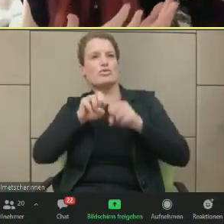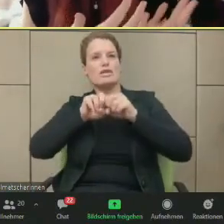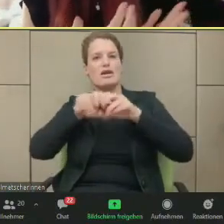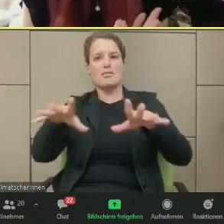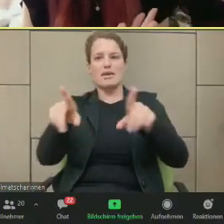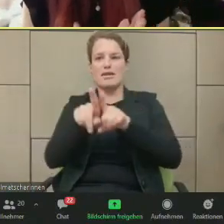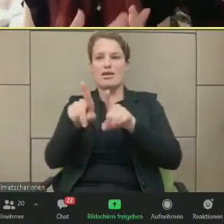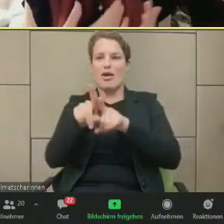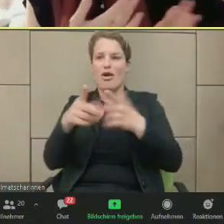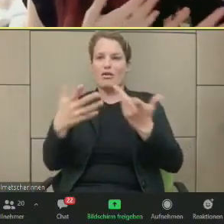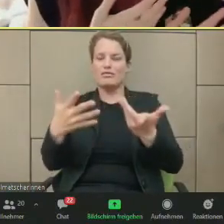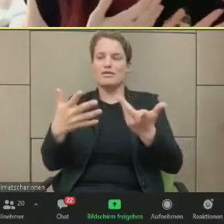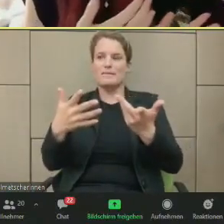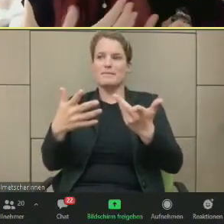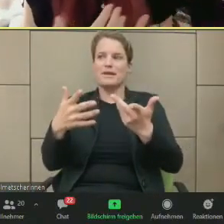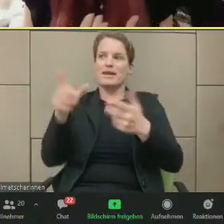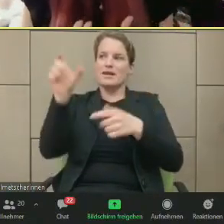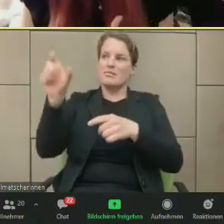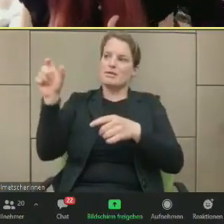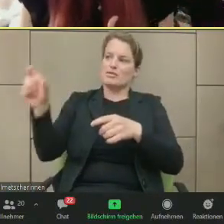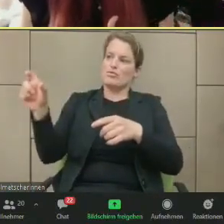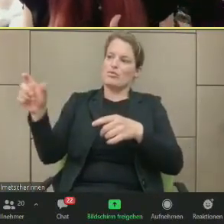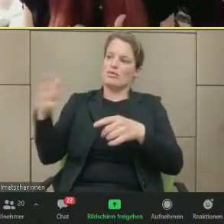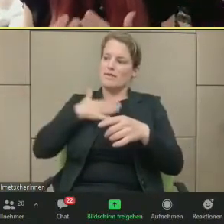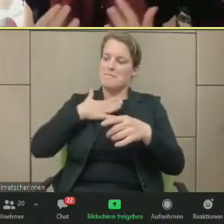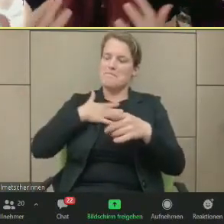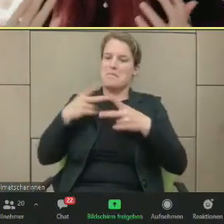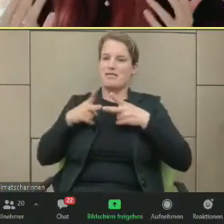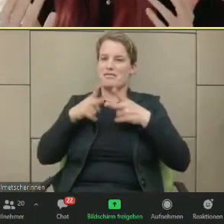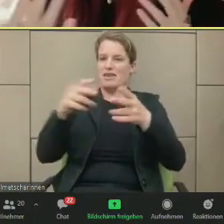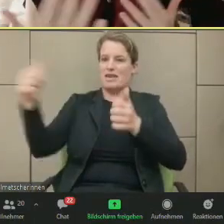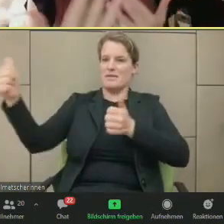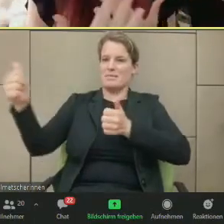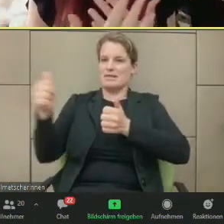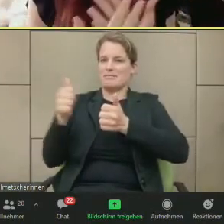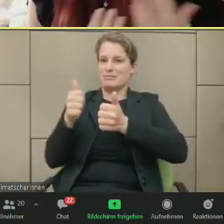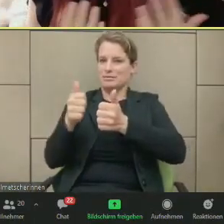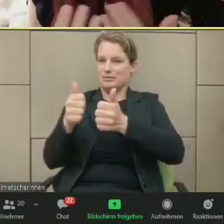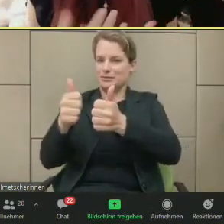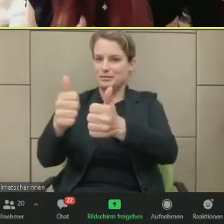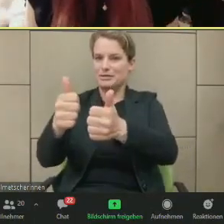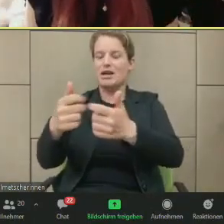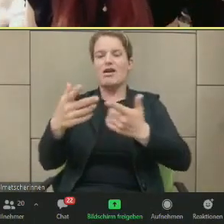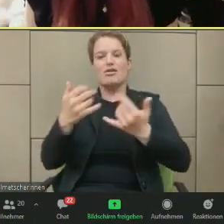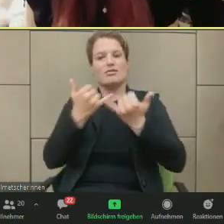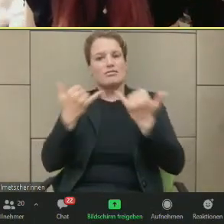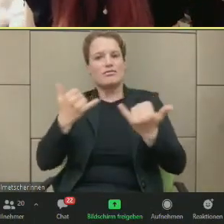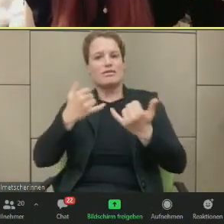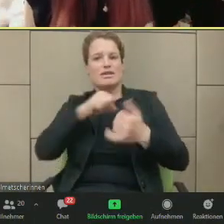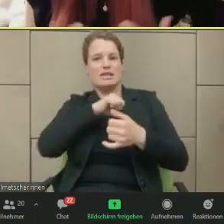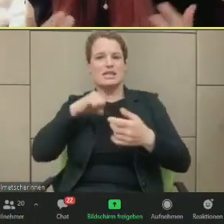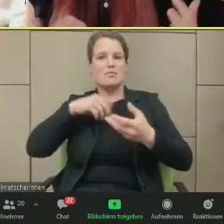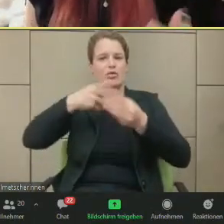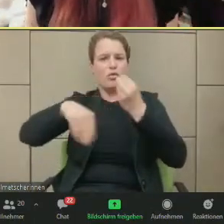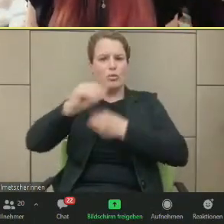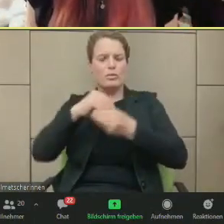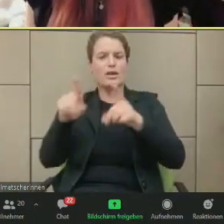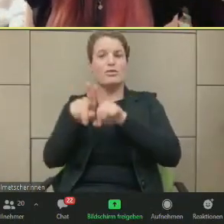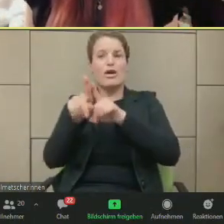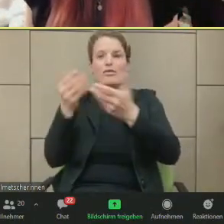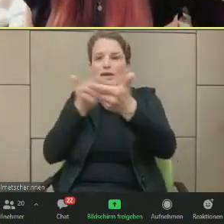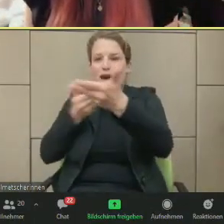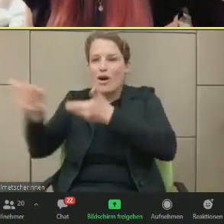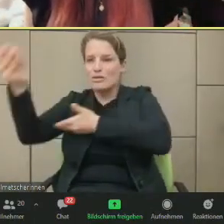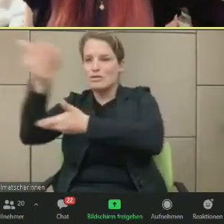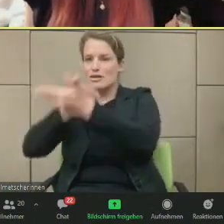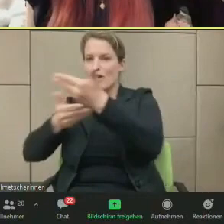Weg mitnehmen kann. Wie lerne ich selber damit umzugehen? Und dass man sich untereinander vernetzen kann und auch von anderen da